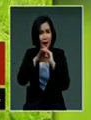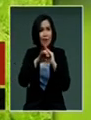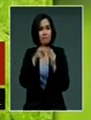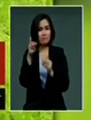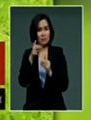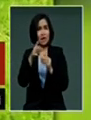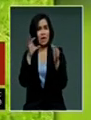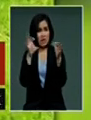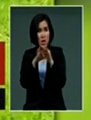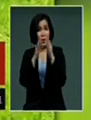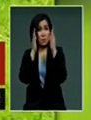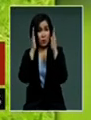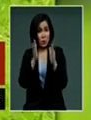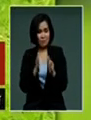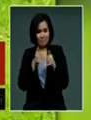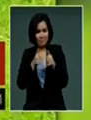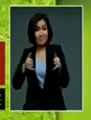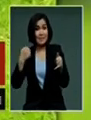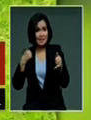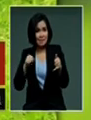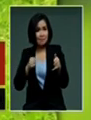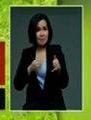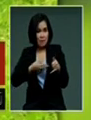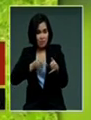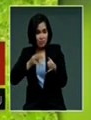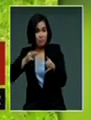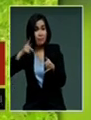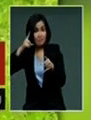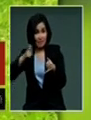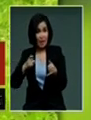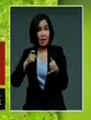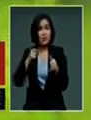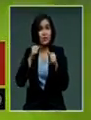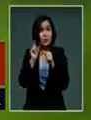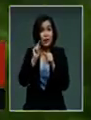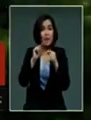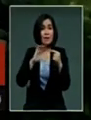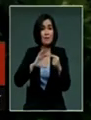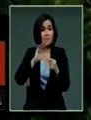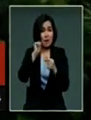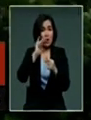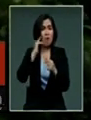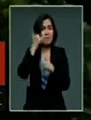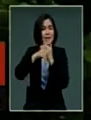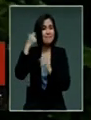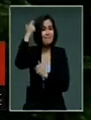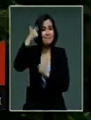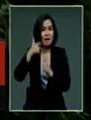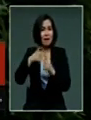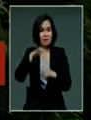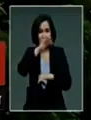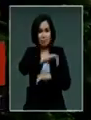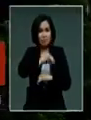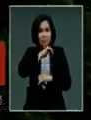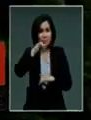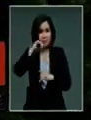ที่เกี่ยวข้องกับชาวโรฮิงจา10รายถูกสังหารในหมู่บ้านอินดินทางตอนเหนือของรัฐยะไข่มีการขุดหลุมฝังศพทั้ง10คนเอาไ